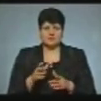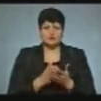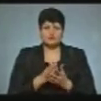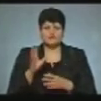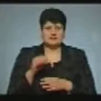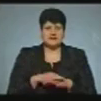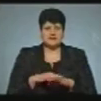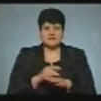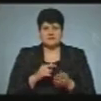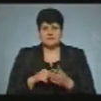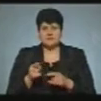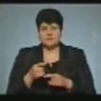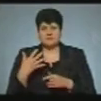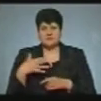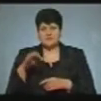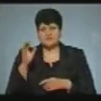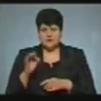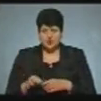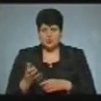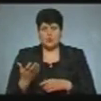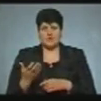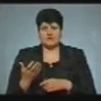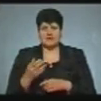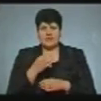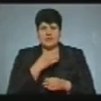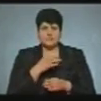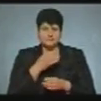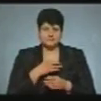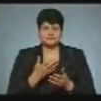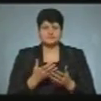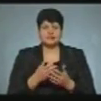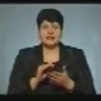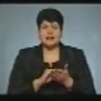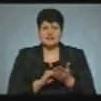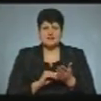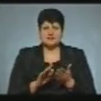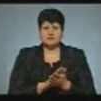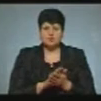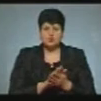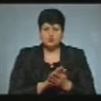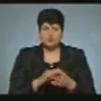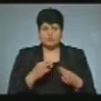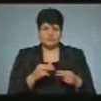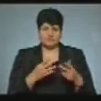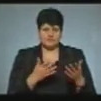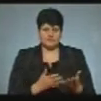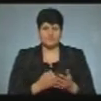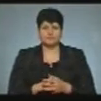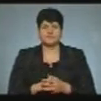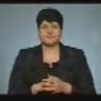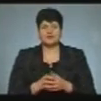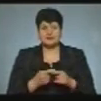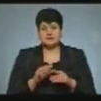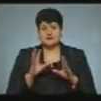міста Тернополя, а також 50-відсоткові лікарські засоби, рецепти по повній безкоштовному відпуску лікарських засобів.